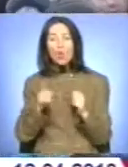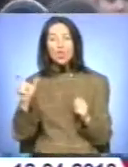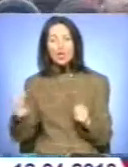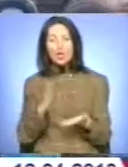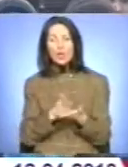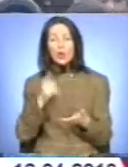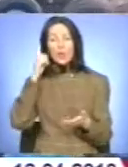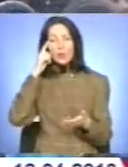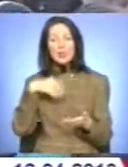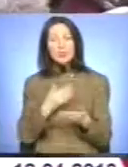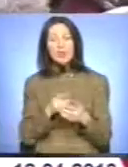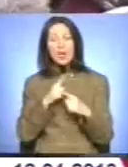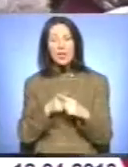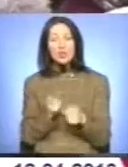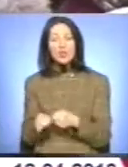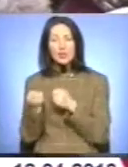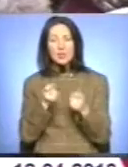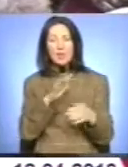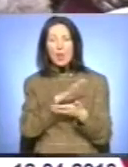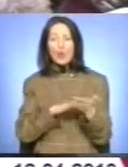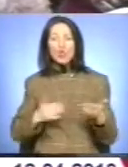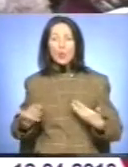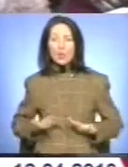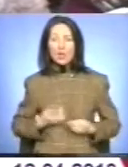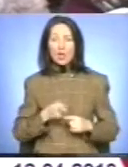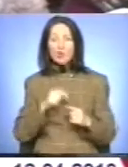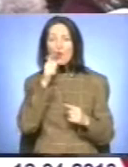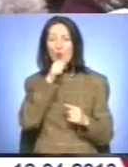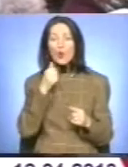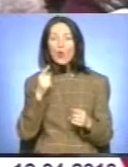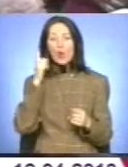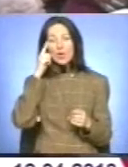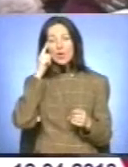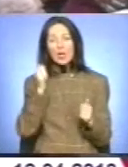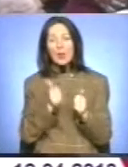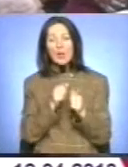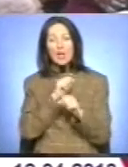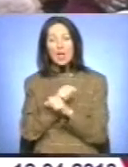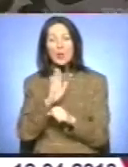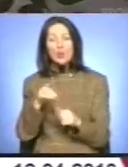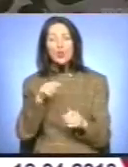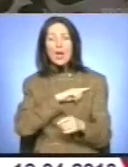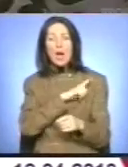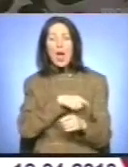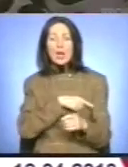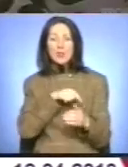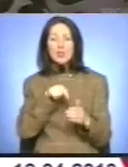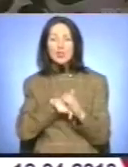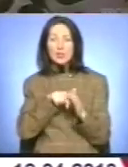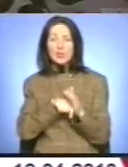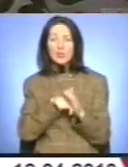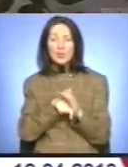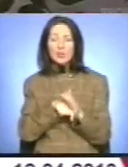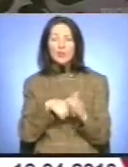крізь життя. Цьогоріч, зауважує отець Олег Харишин, розважання біля стацій будуть глибшими за змістом. Тому хочу запросити